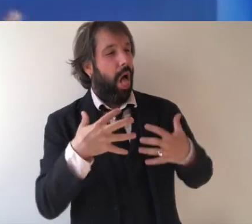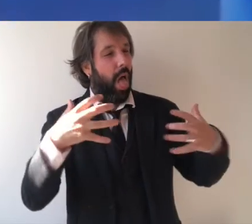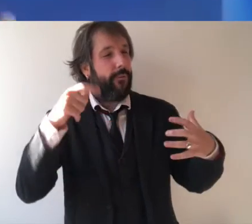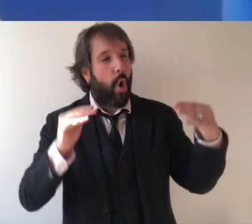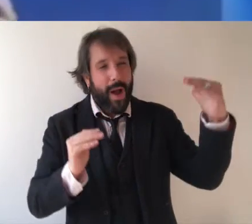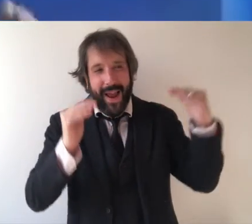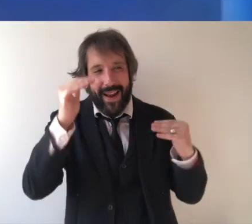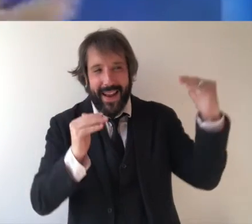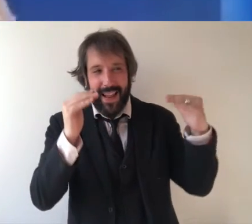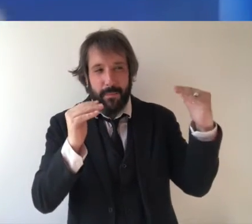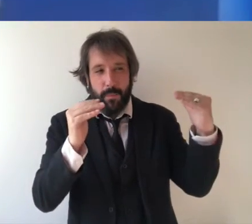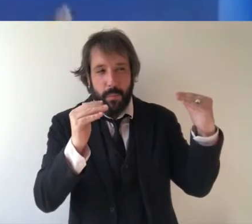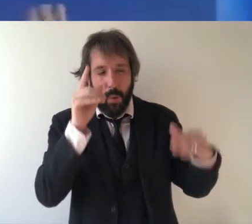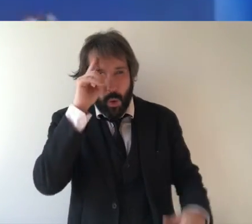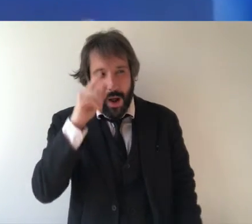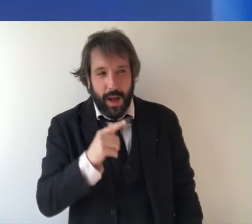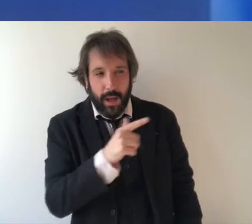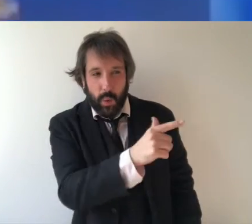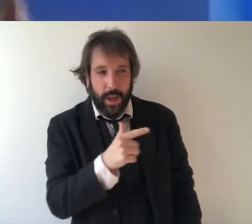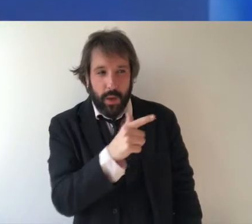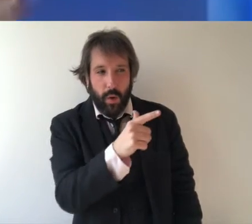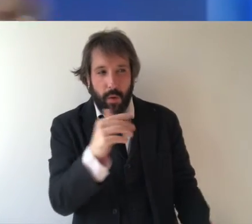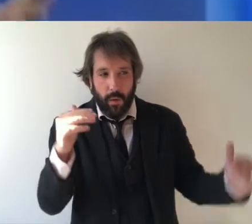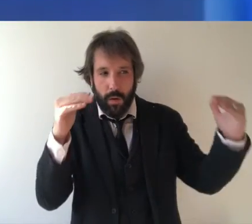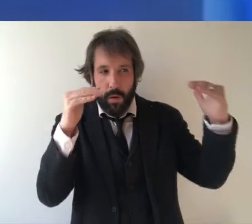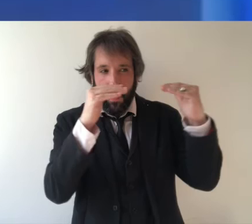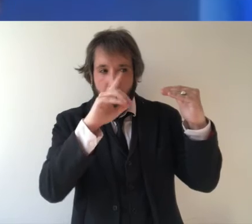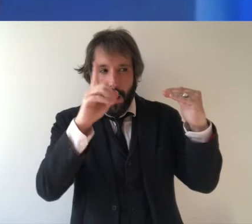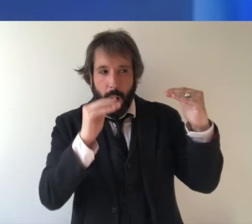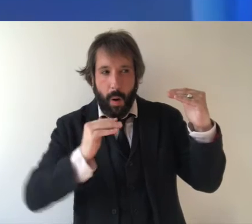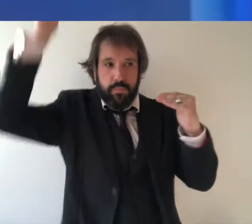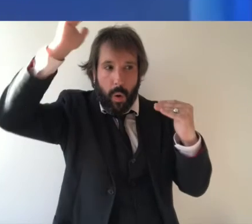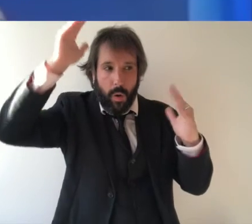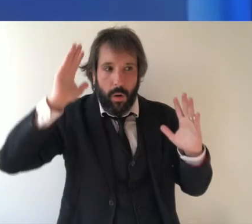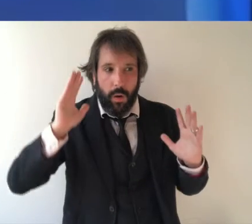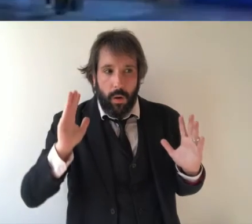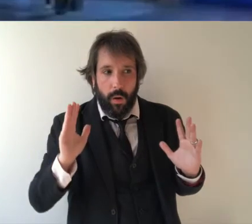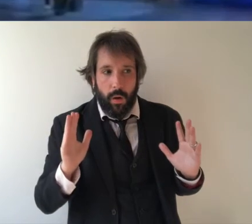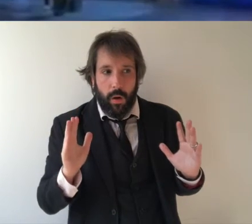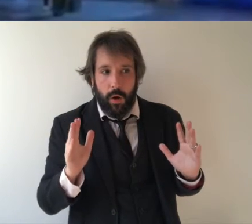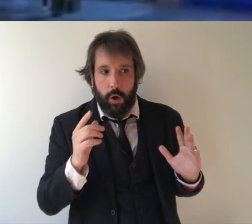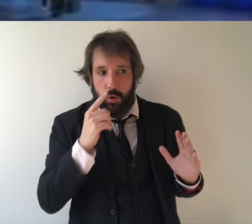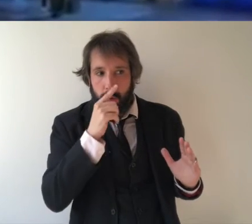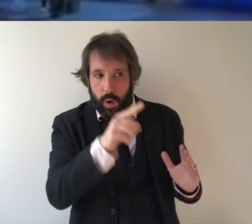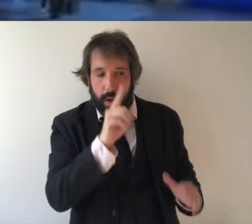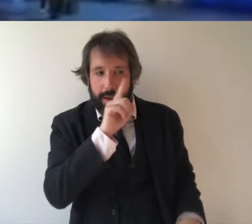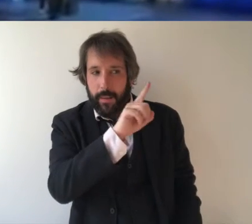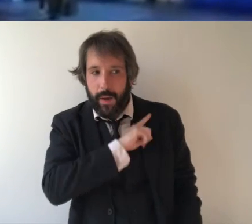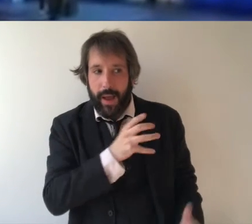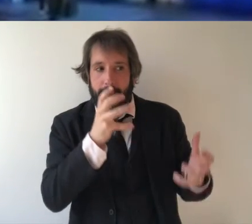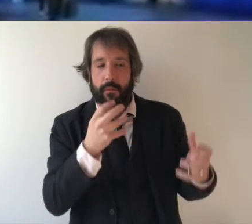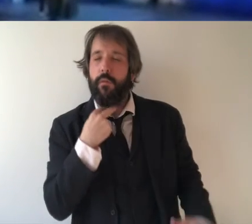essayer d'équilibrer, en tout cas quand on n'est pas en solo, pour que le tout soit un petit peu harmonieux. Voilà, j'ai l'impression qu'il y a un petit peu une volonté de ta